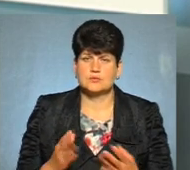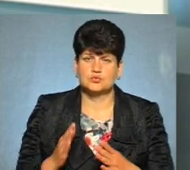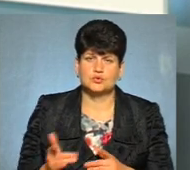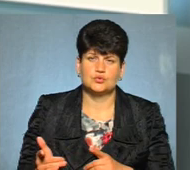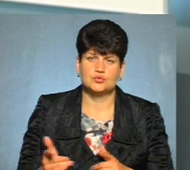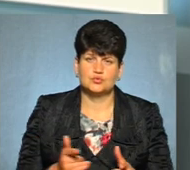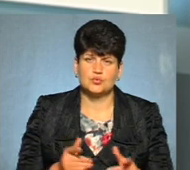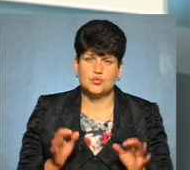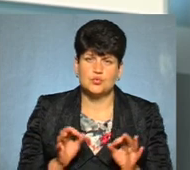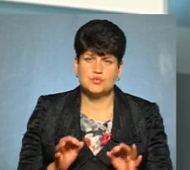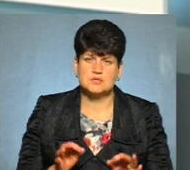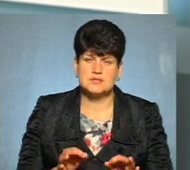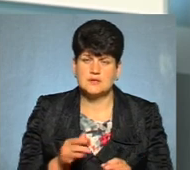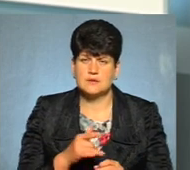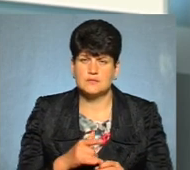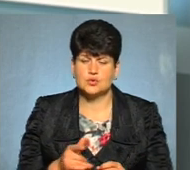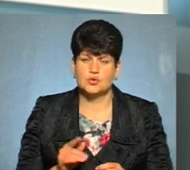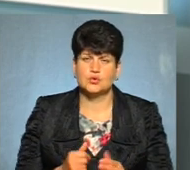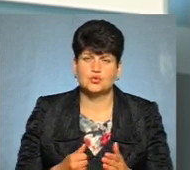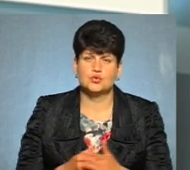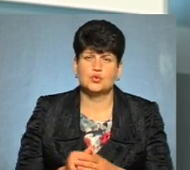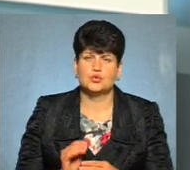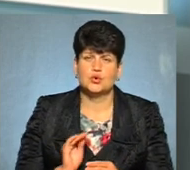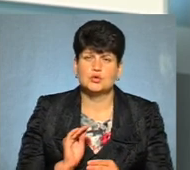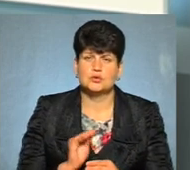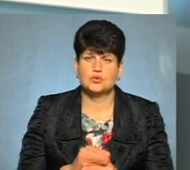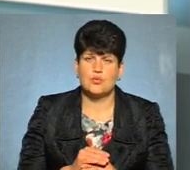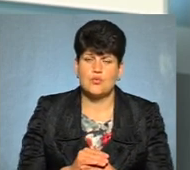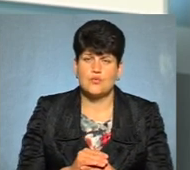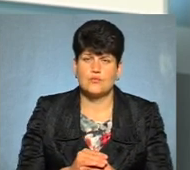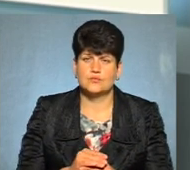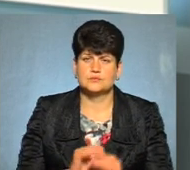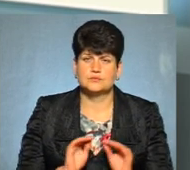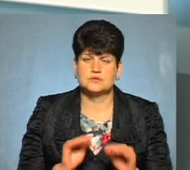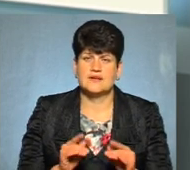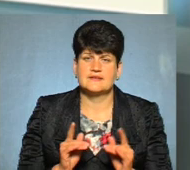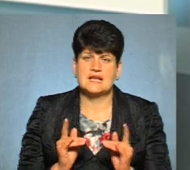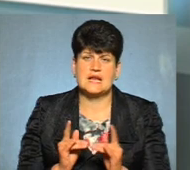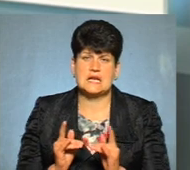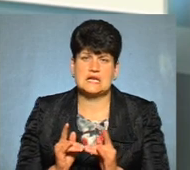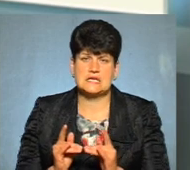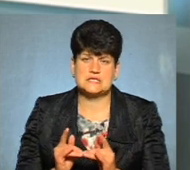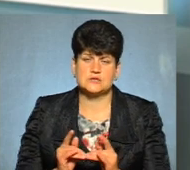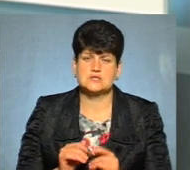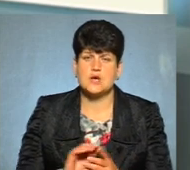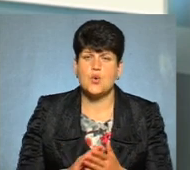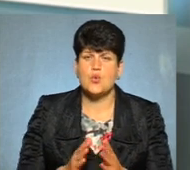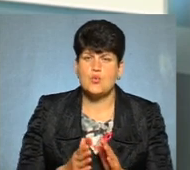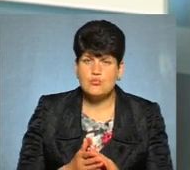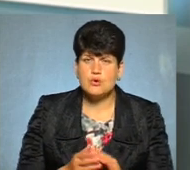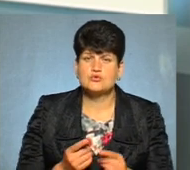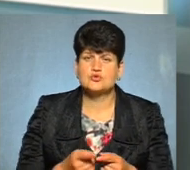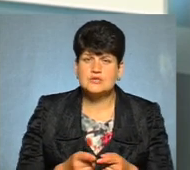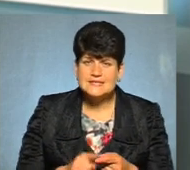в осінній хвилі до додаткового розвернення цих ліжок, розвертання, вибачте, за умови, що дійсно в цьому